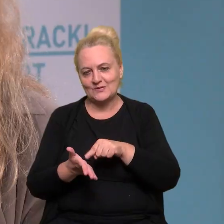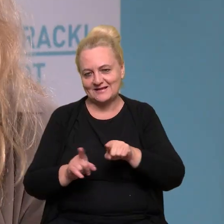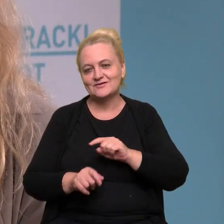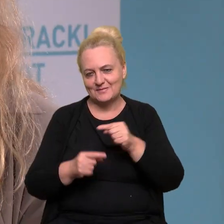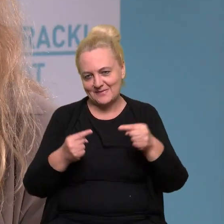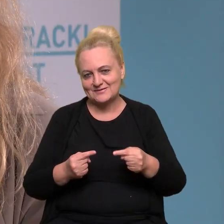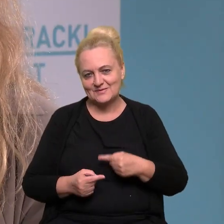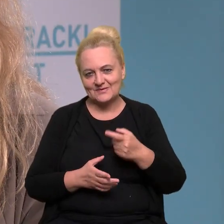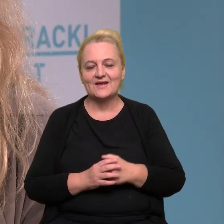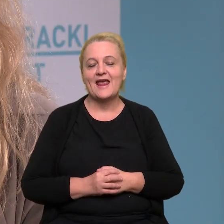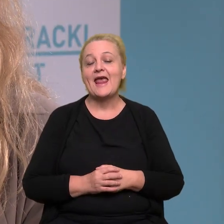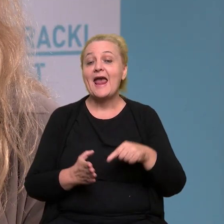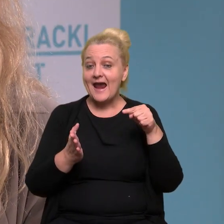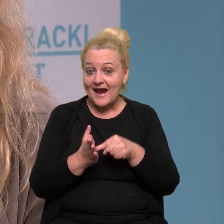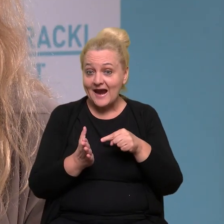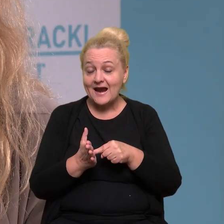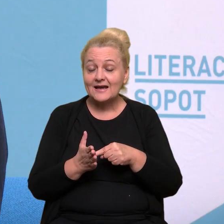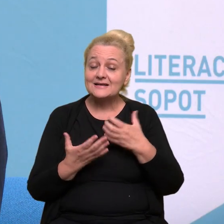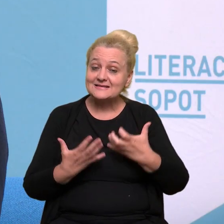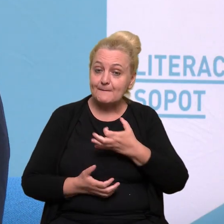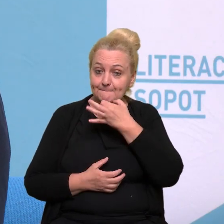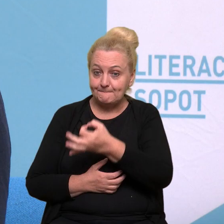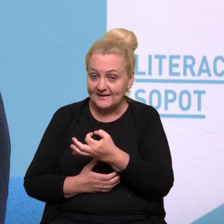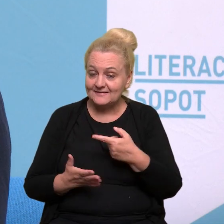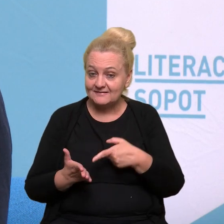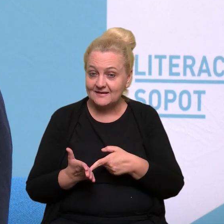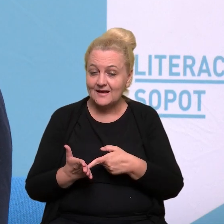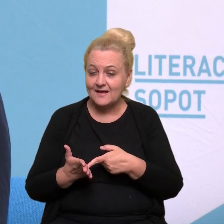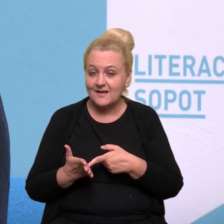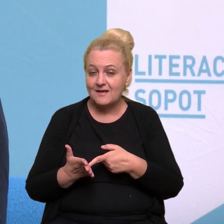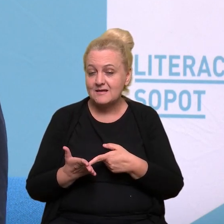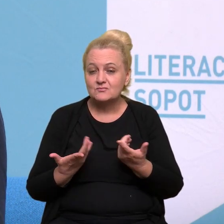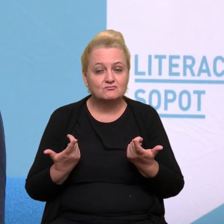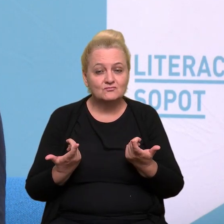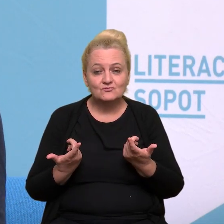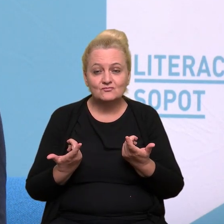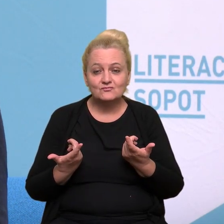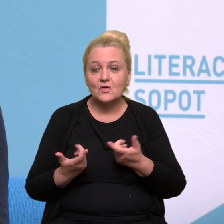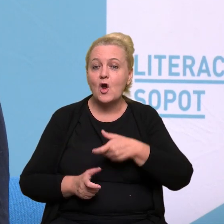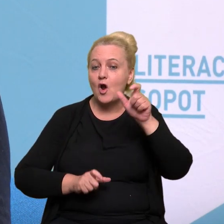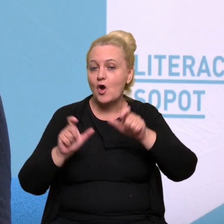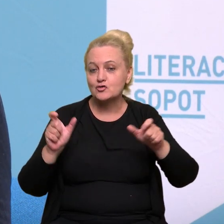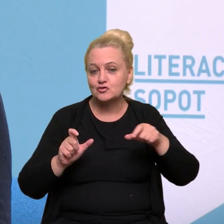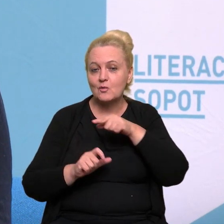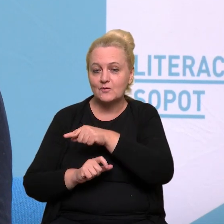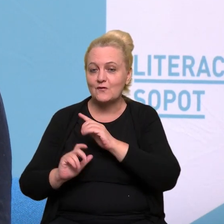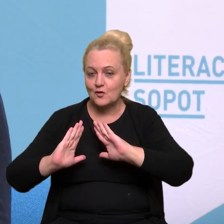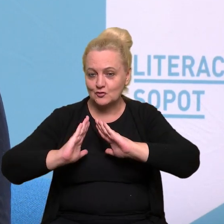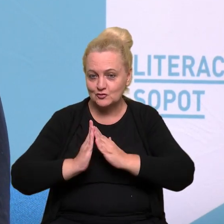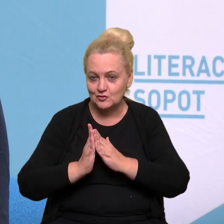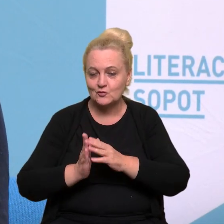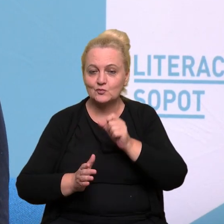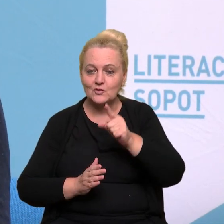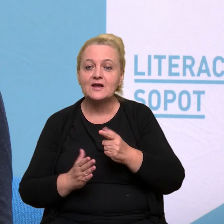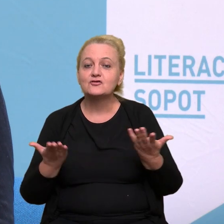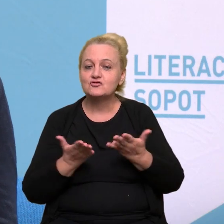zgadza. I chciałam się zapytać, jakie znaczenie ma to, że postaci twojej książki znajdują się